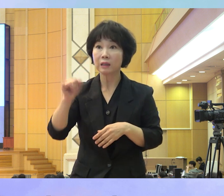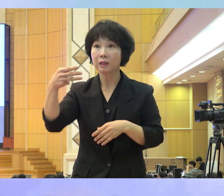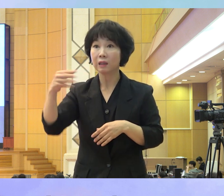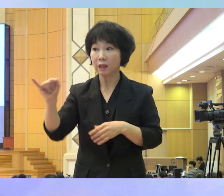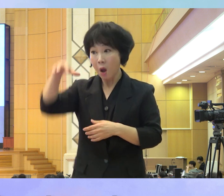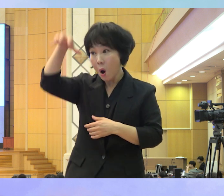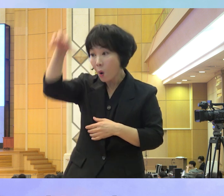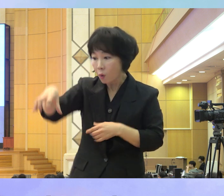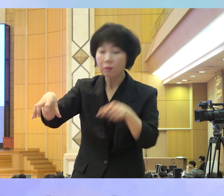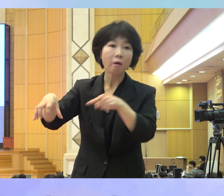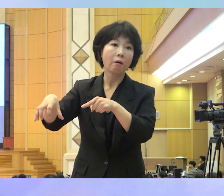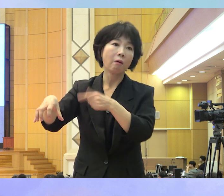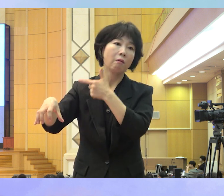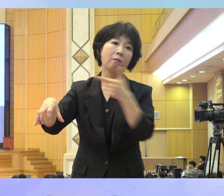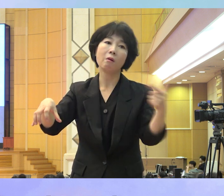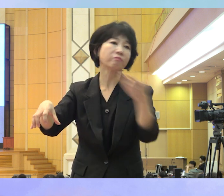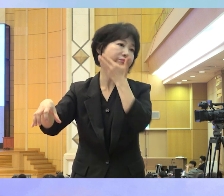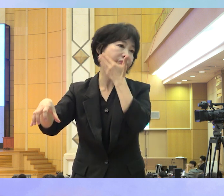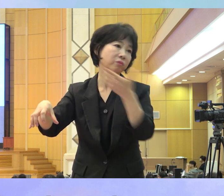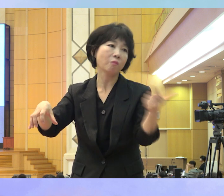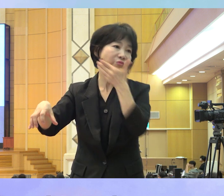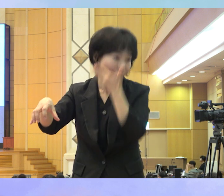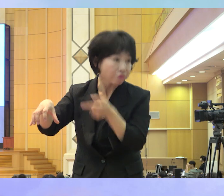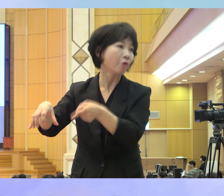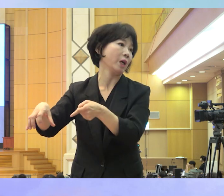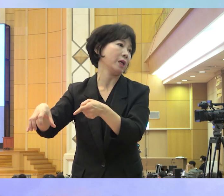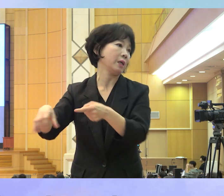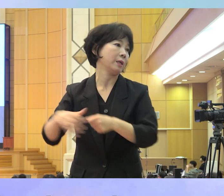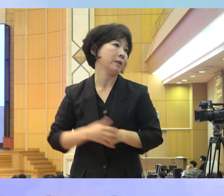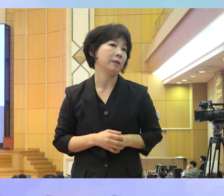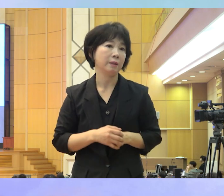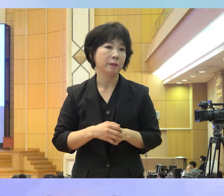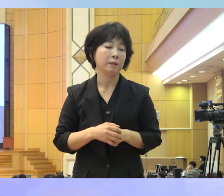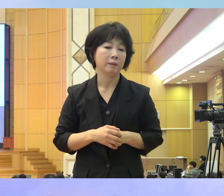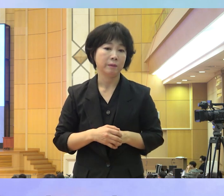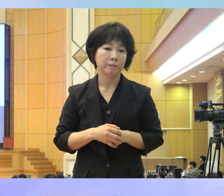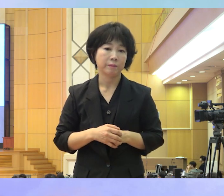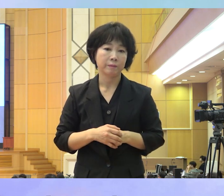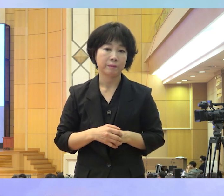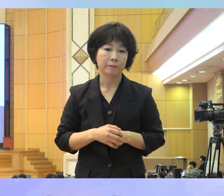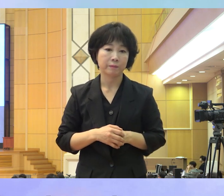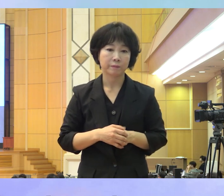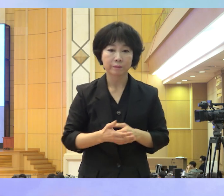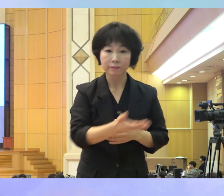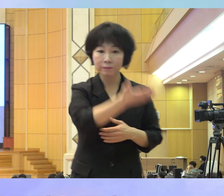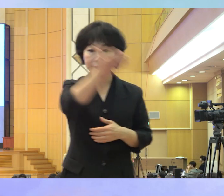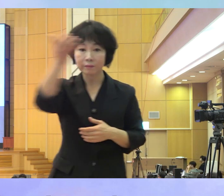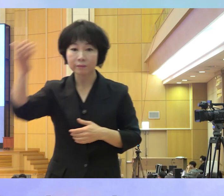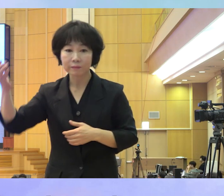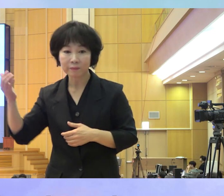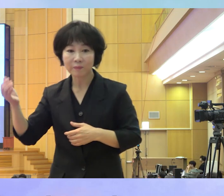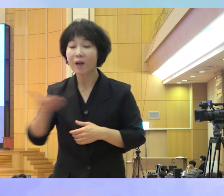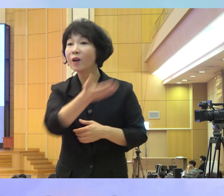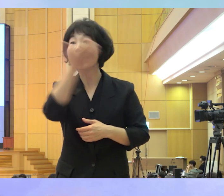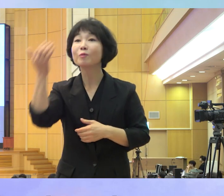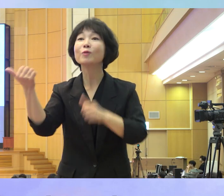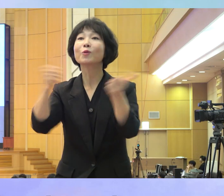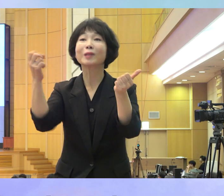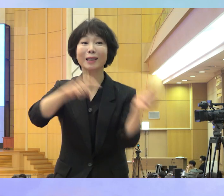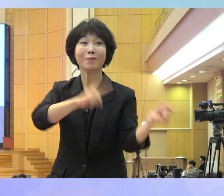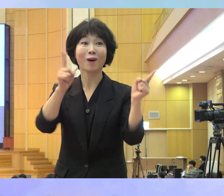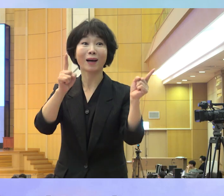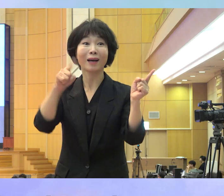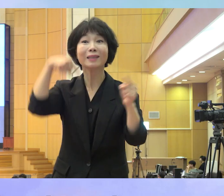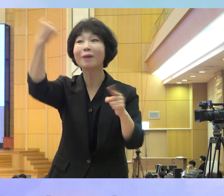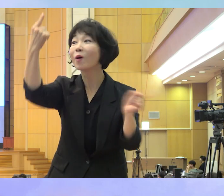거예요. 여러분들은요 죽었다가 나중에 부활하면요 갈릴리로 가지 말고 천국으로 가세요.